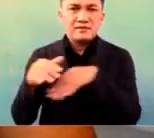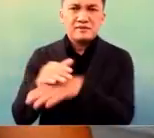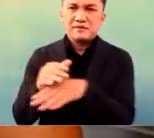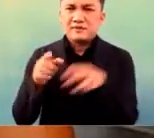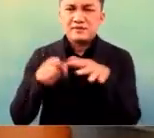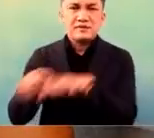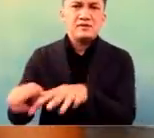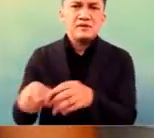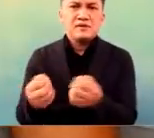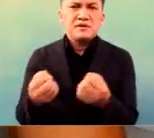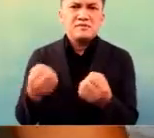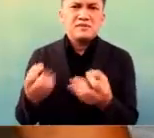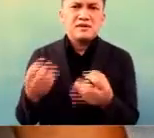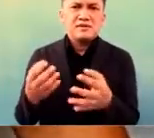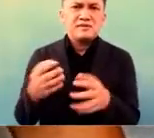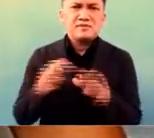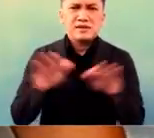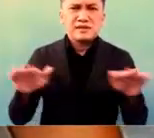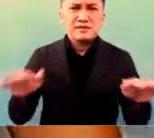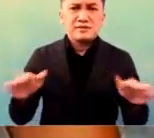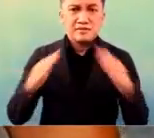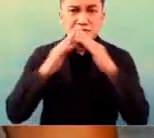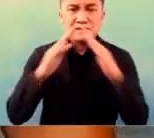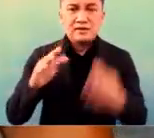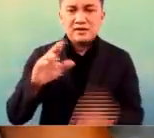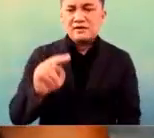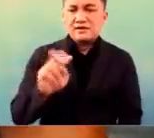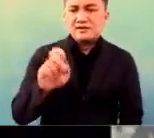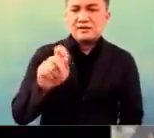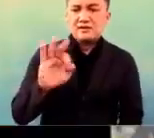din po kami sa bahay. Netflix na lang po manonood muna.